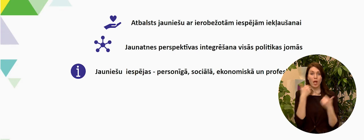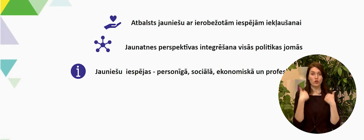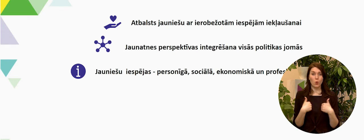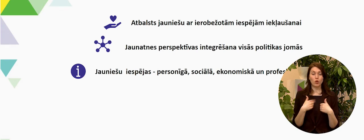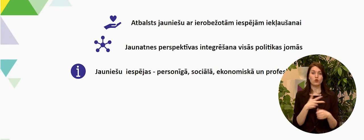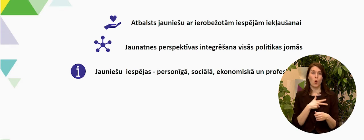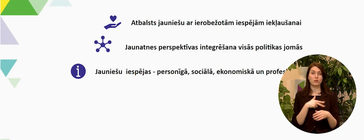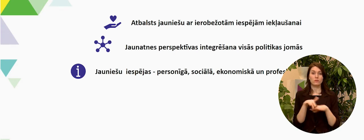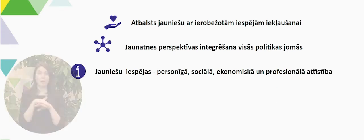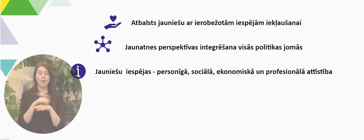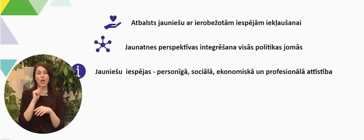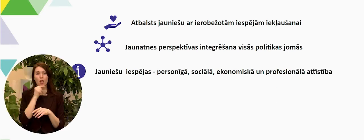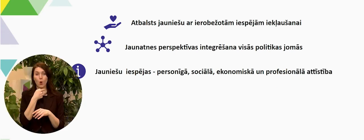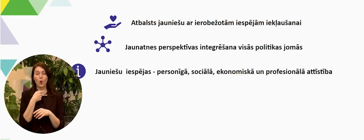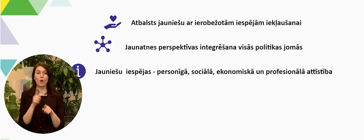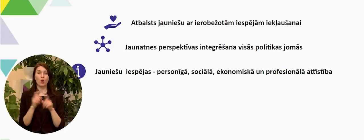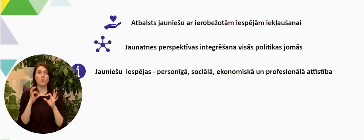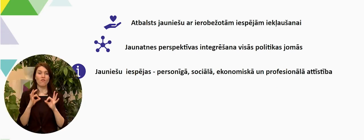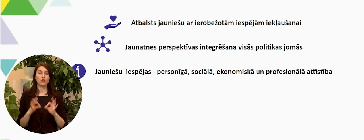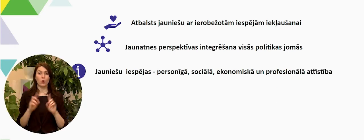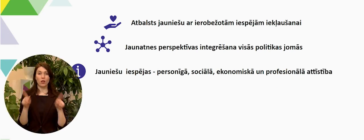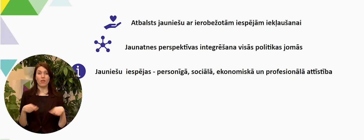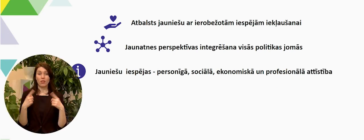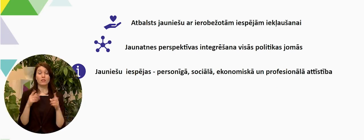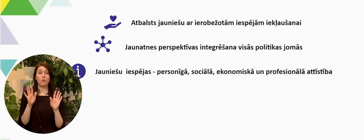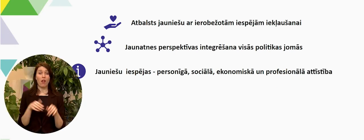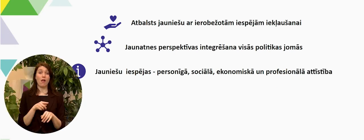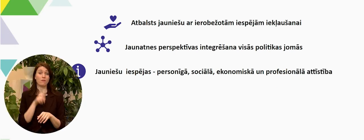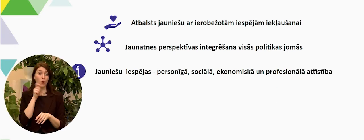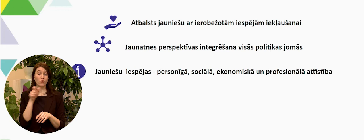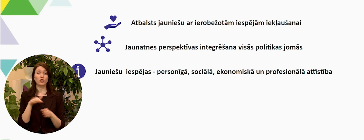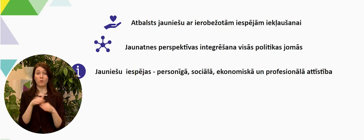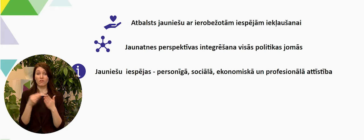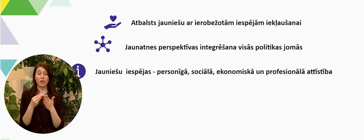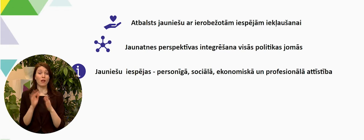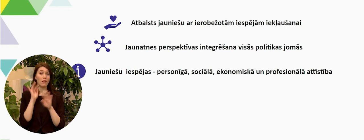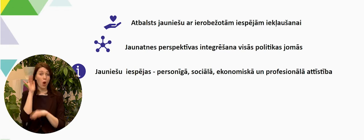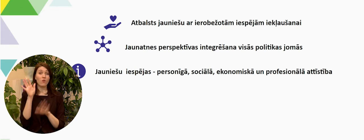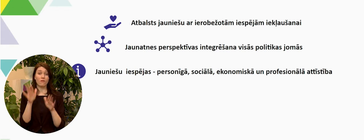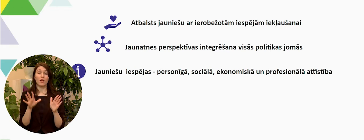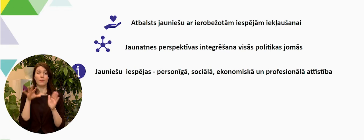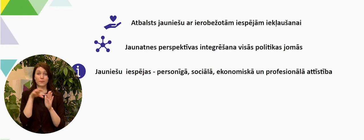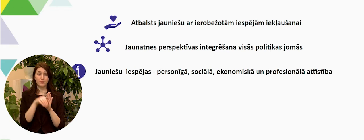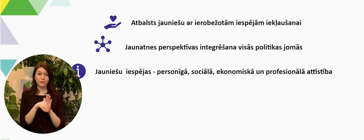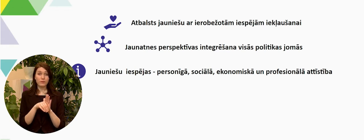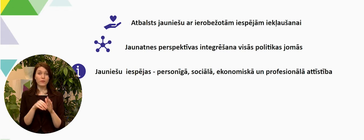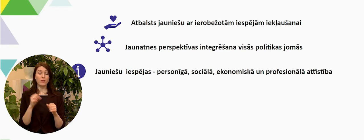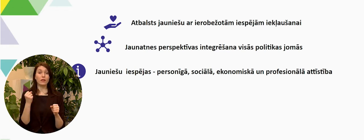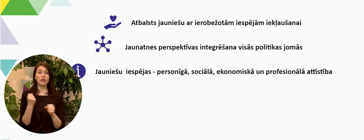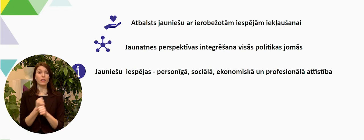sociālo, ekonomisko un profesionālo attīstību, lai viņi pilnvērtīgāk nākotnē varētu iekļauties gan